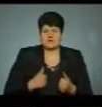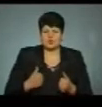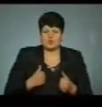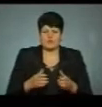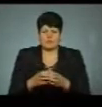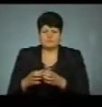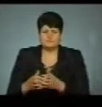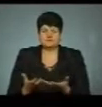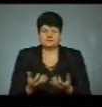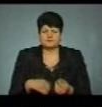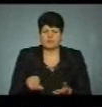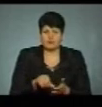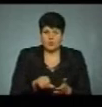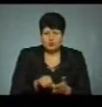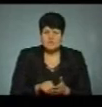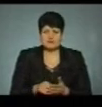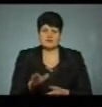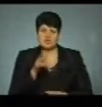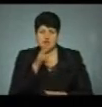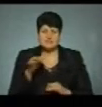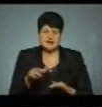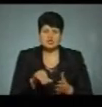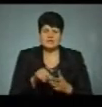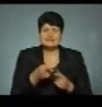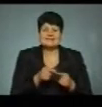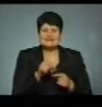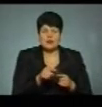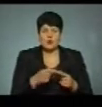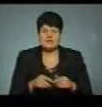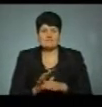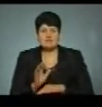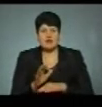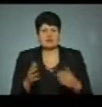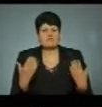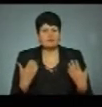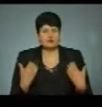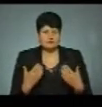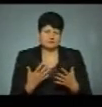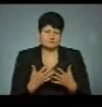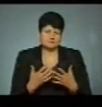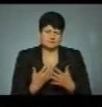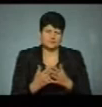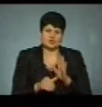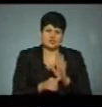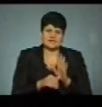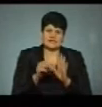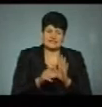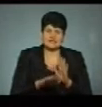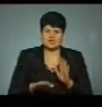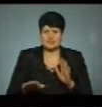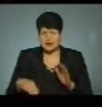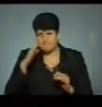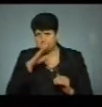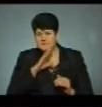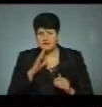участь у війні на сході України. За час діяльності члени цієї організації відправили на відпочинок понад 6 тисяч дітей, батьки яких брали